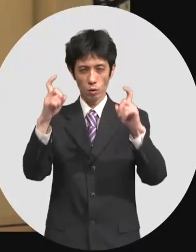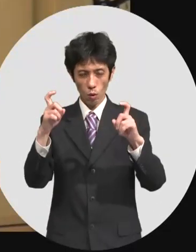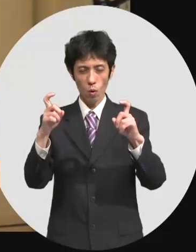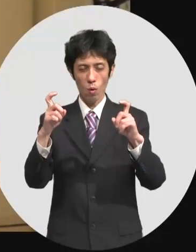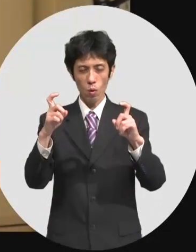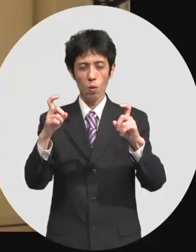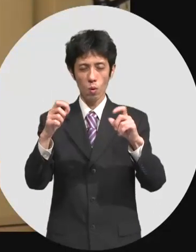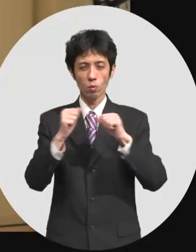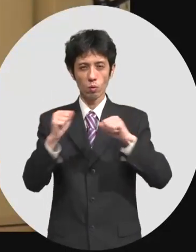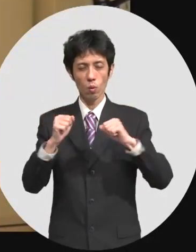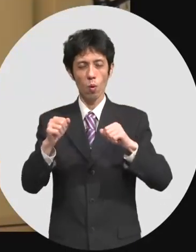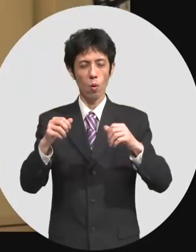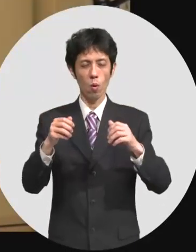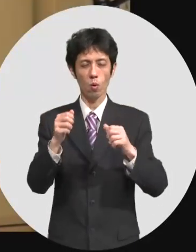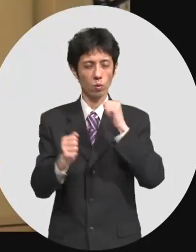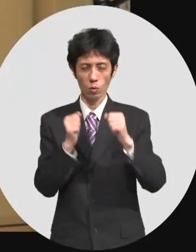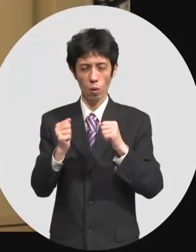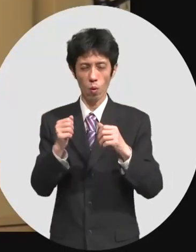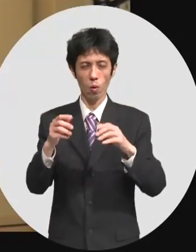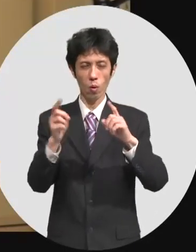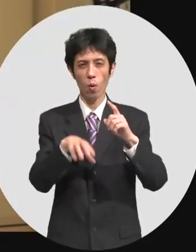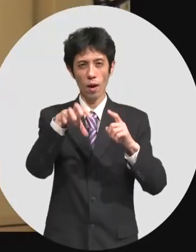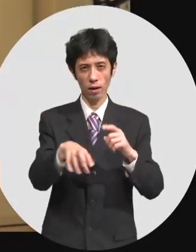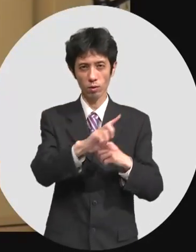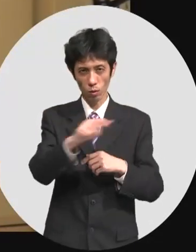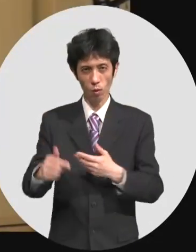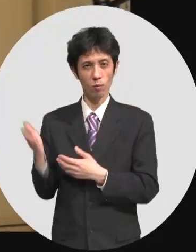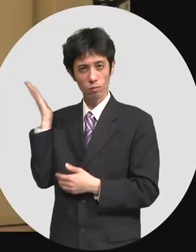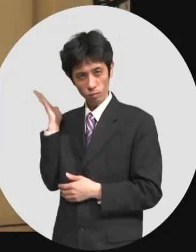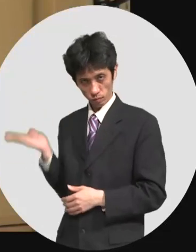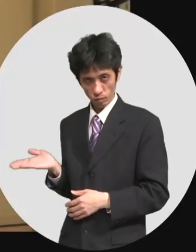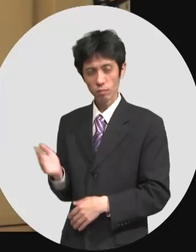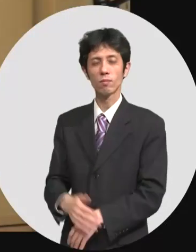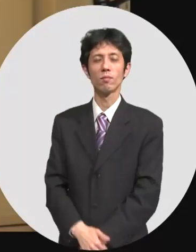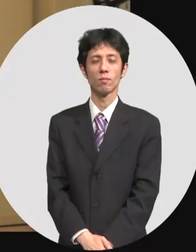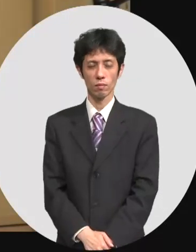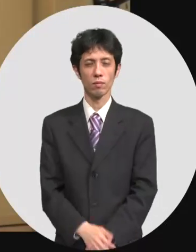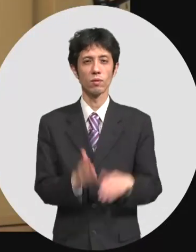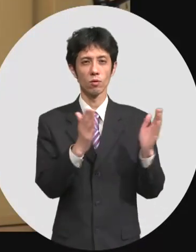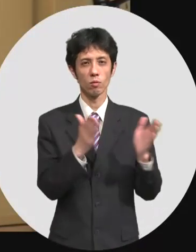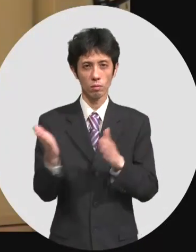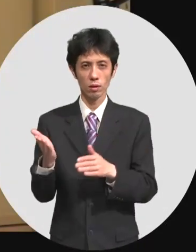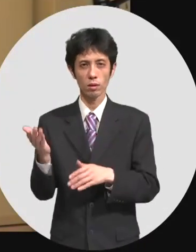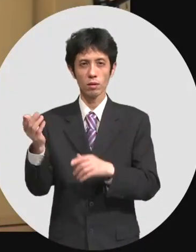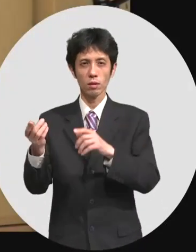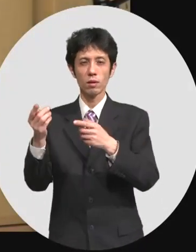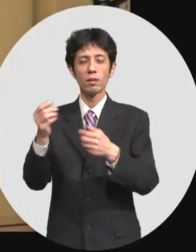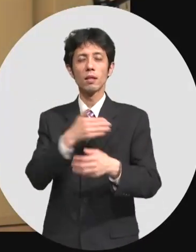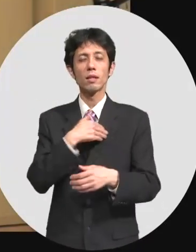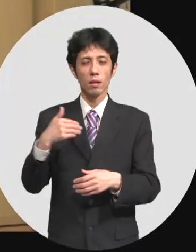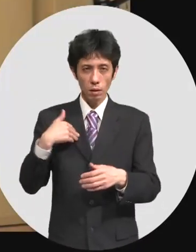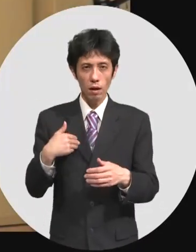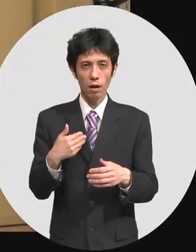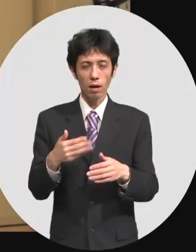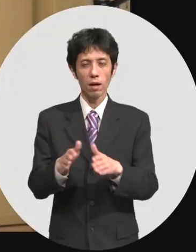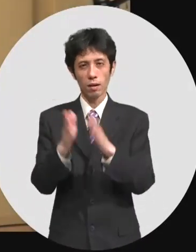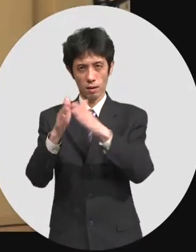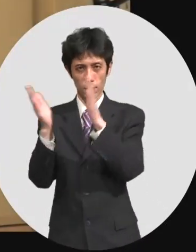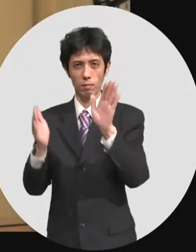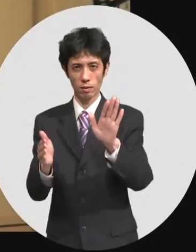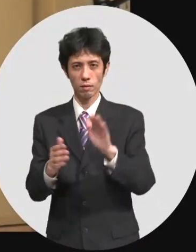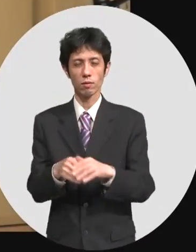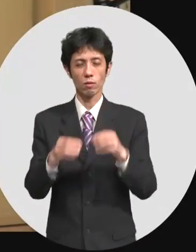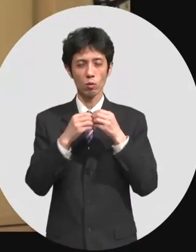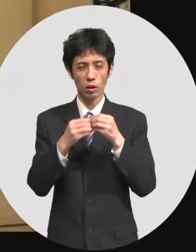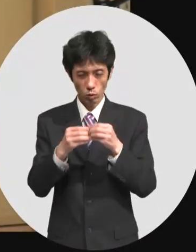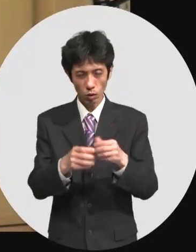等をはじめとする公園内の屋外施設等については準備が整い次第順次再開でございますが、詳細につきましては